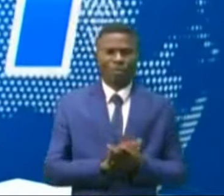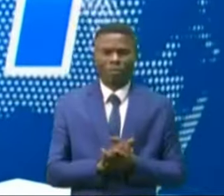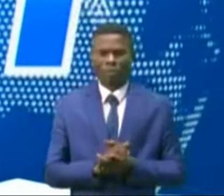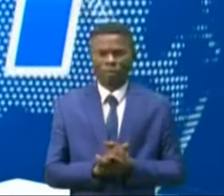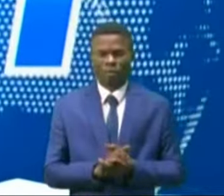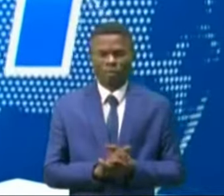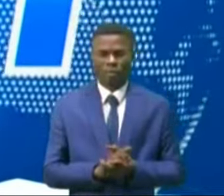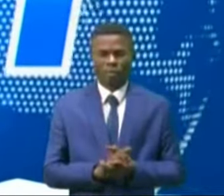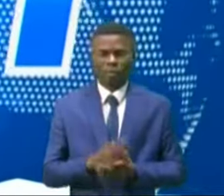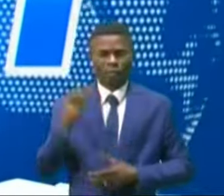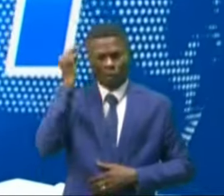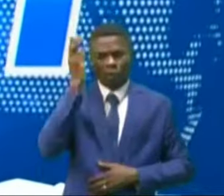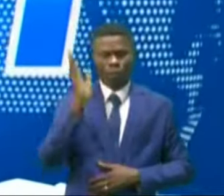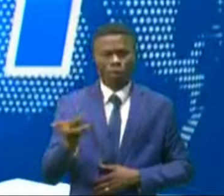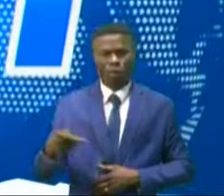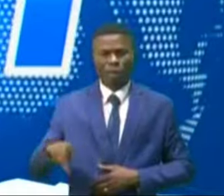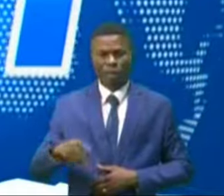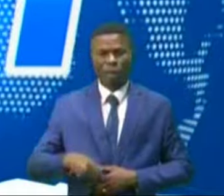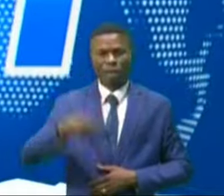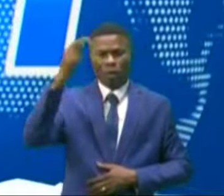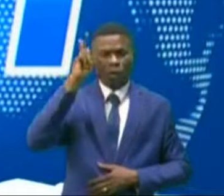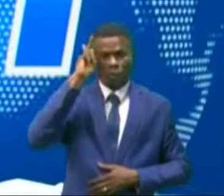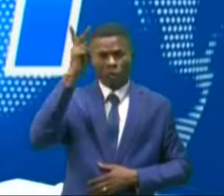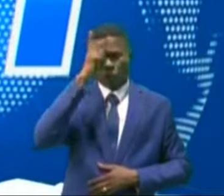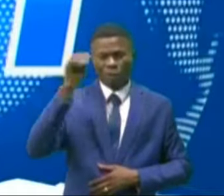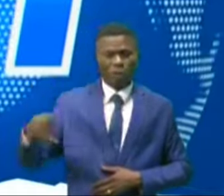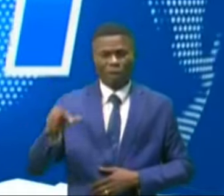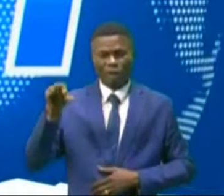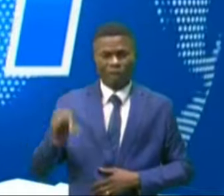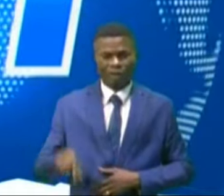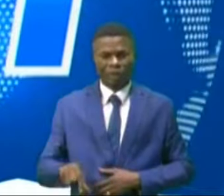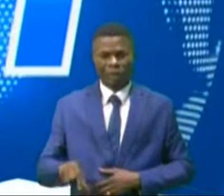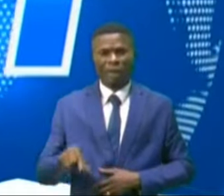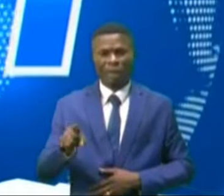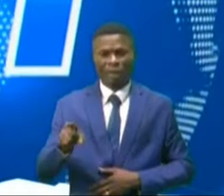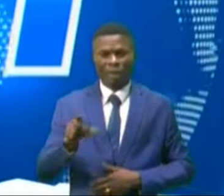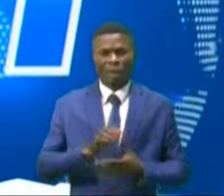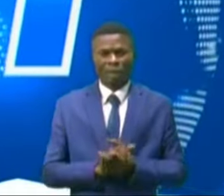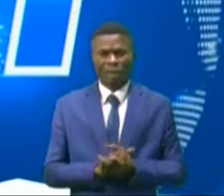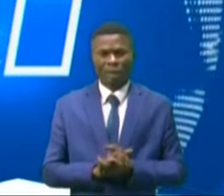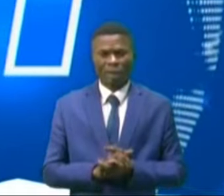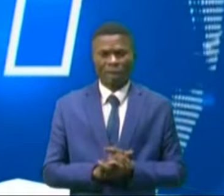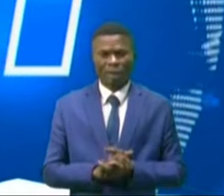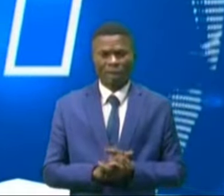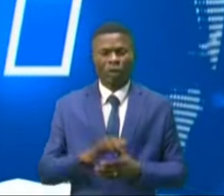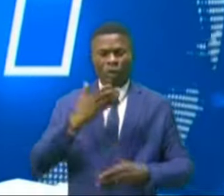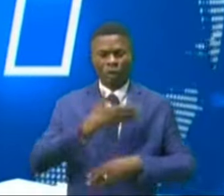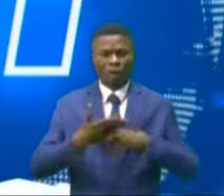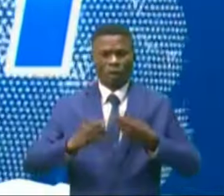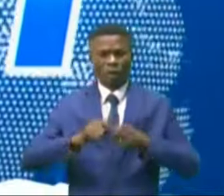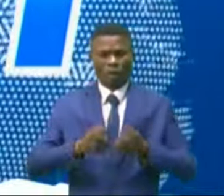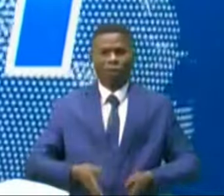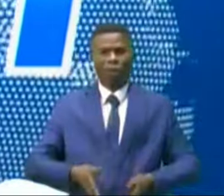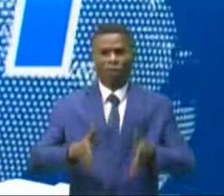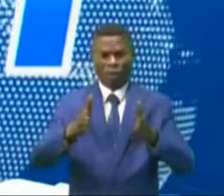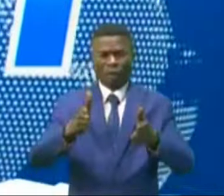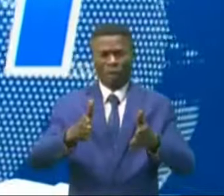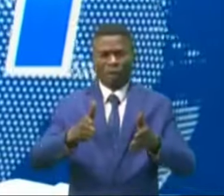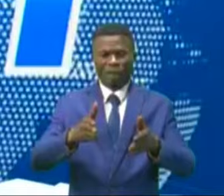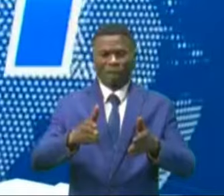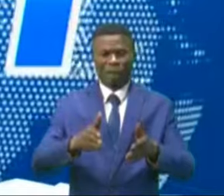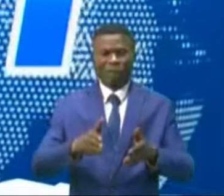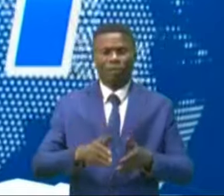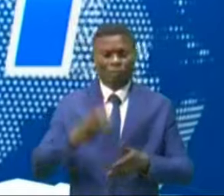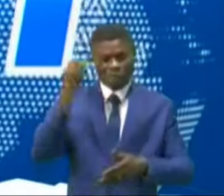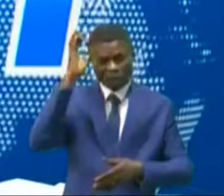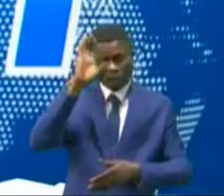Le gouverneur de la province du Haut-Katanga, Jacques Kiabula-Katwe, fait de la réhabilitation de la voirie son cheval